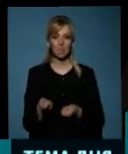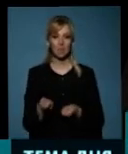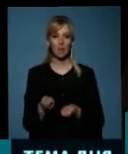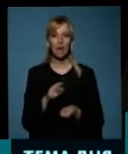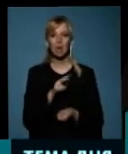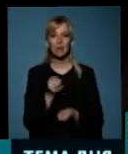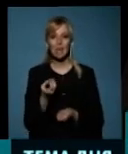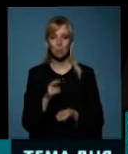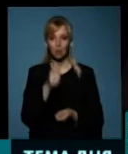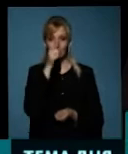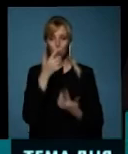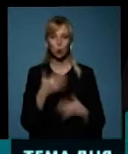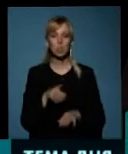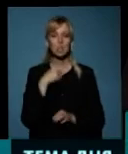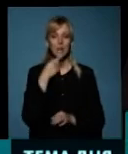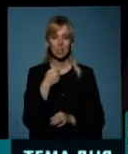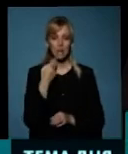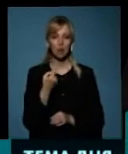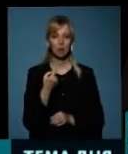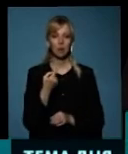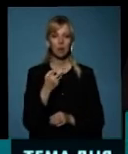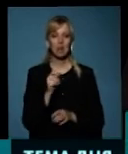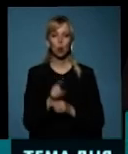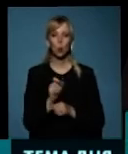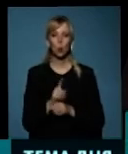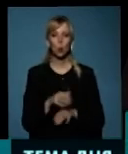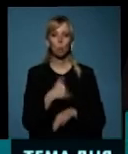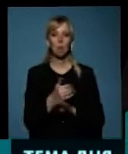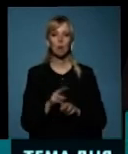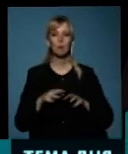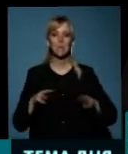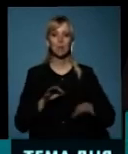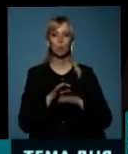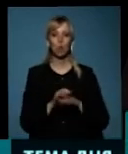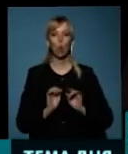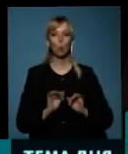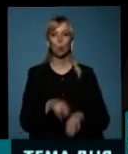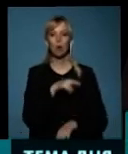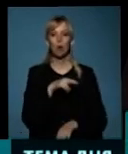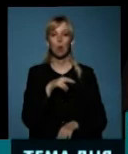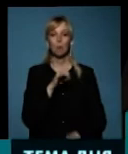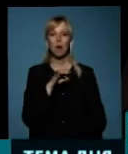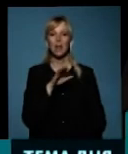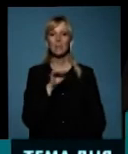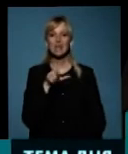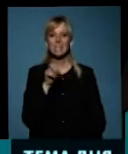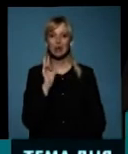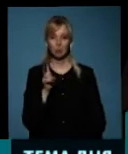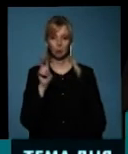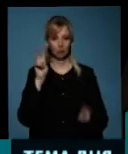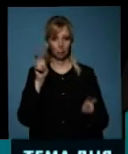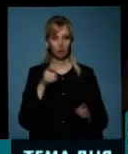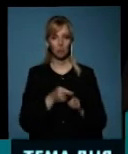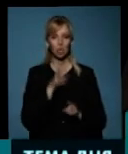з липня місяця, так як ви вже сказали, за дорученням прем'єр-міністра проводиться операція «Перевізник». За цей час